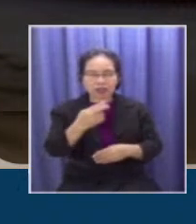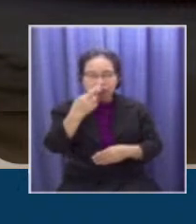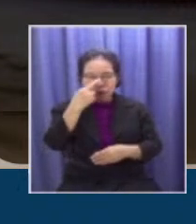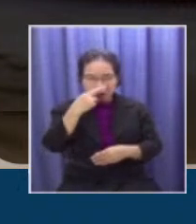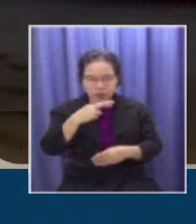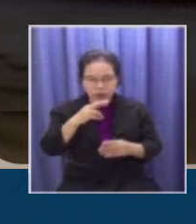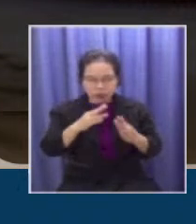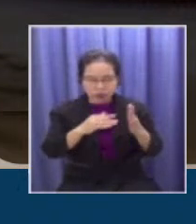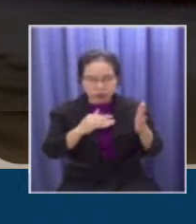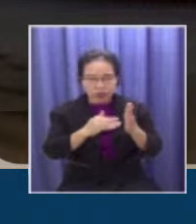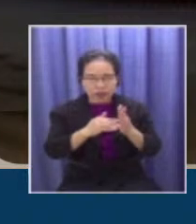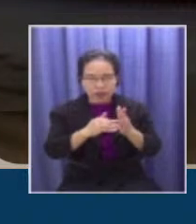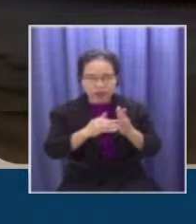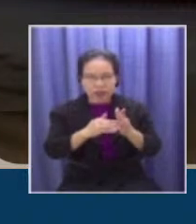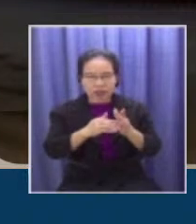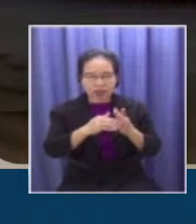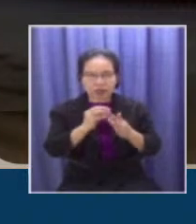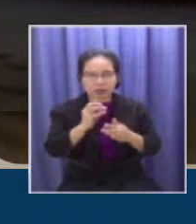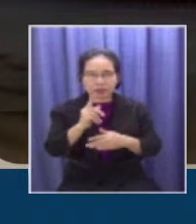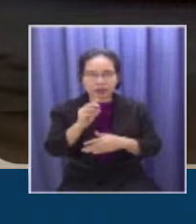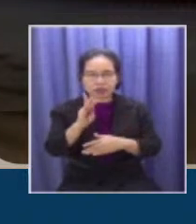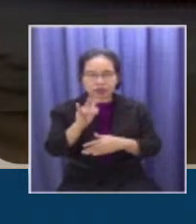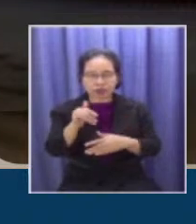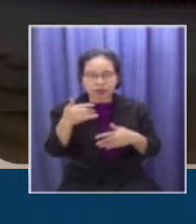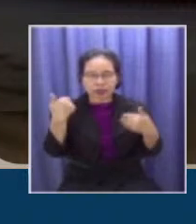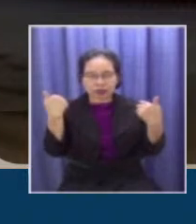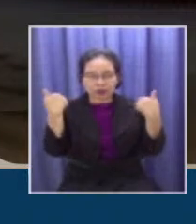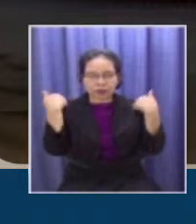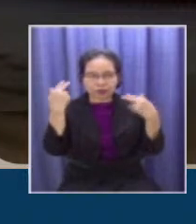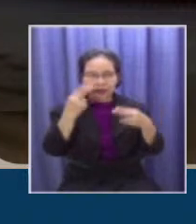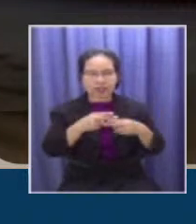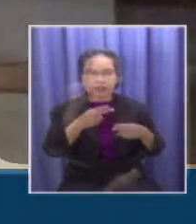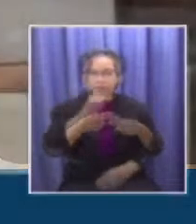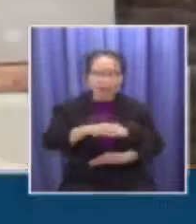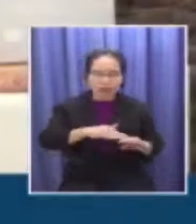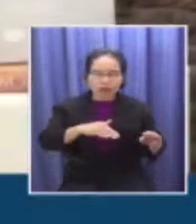fuo kire mo na tutudi nti omunim no